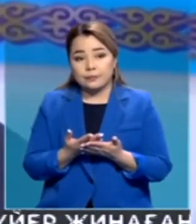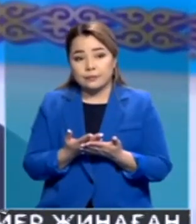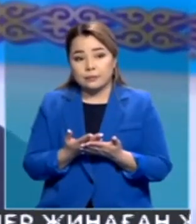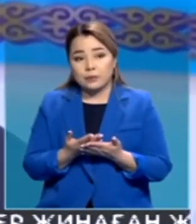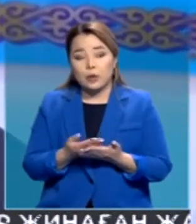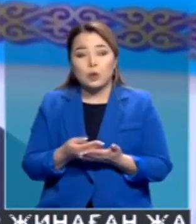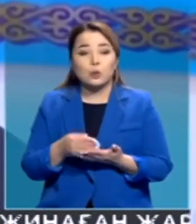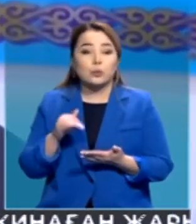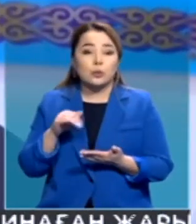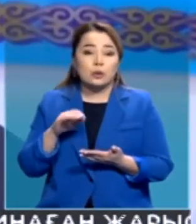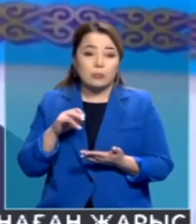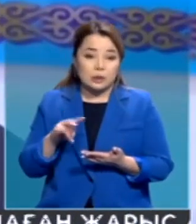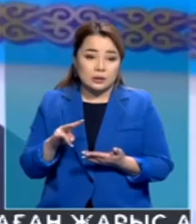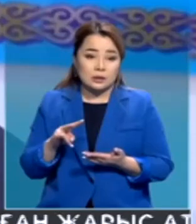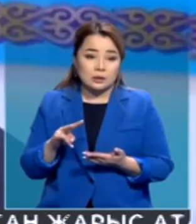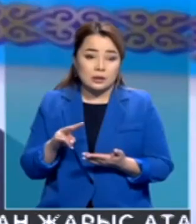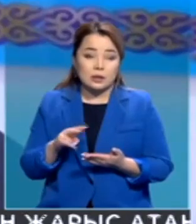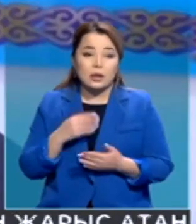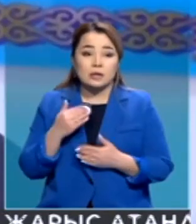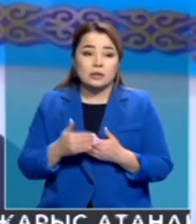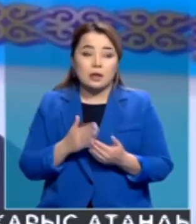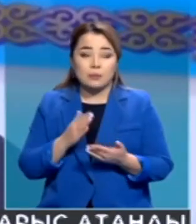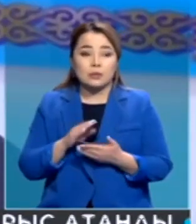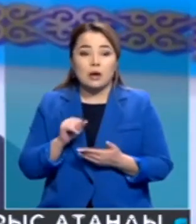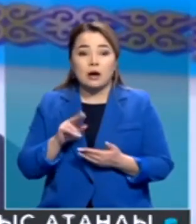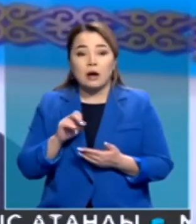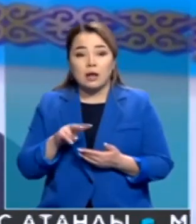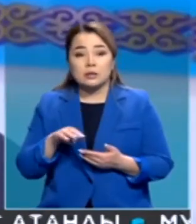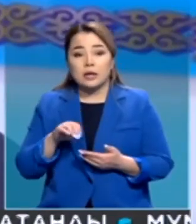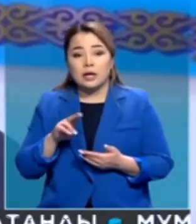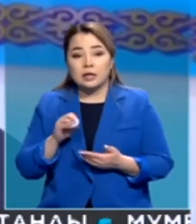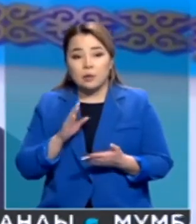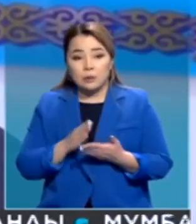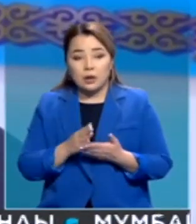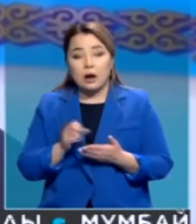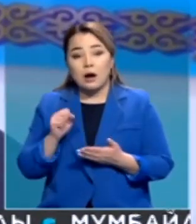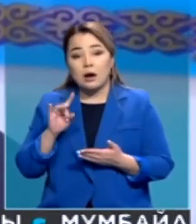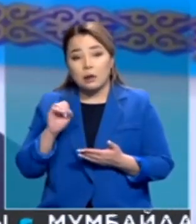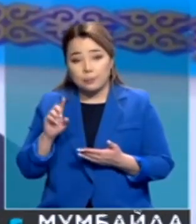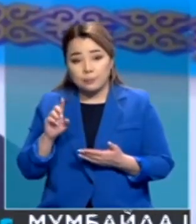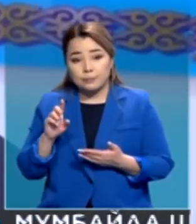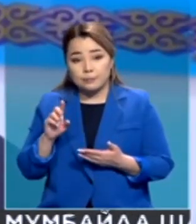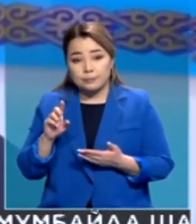отсақ, түркменде ақалтеке бар. Арапта